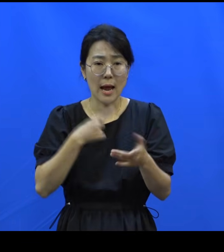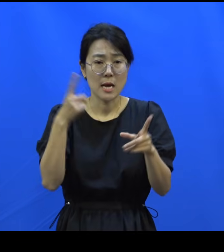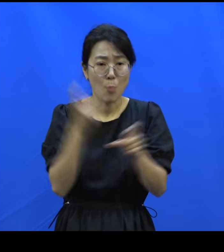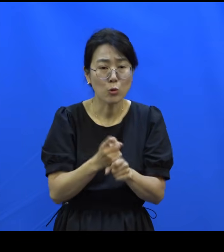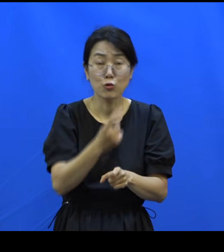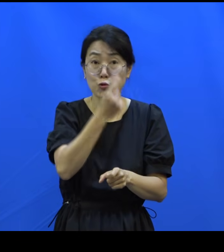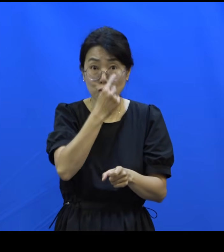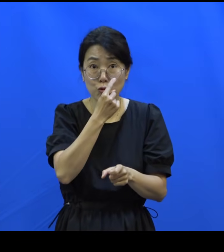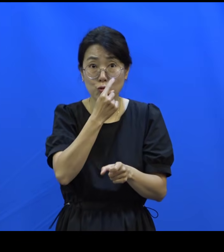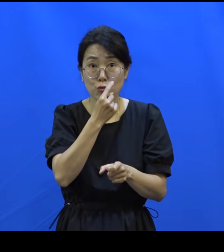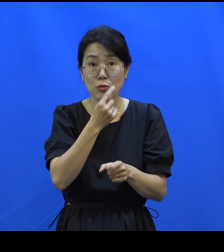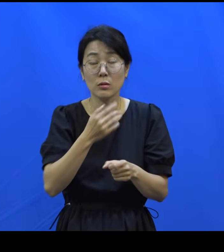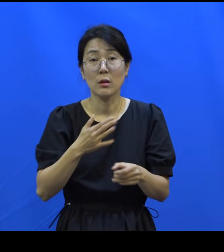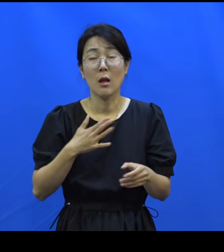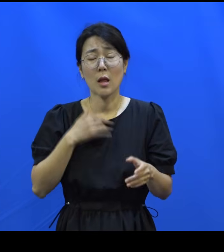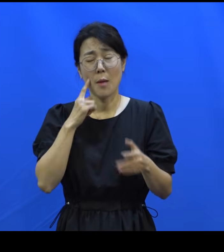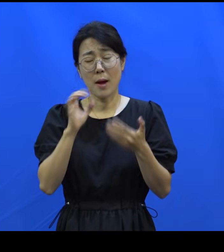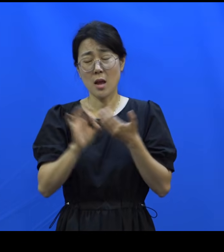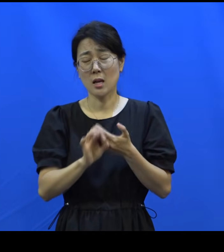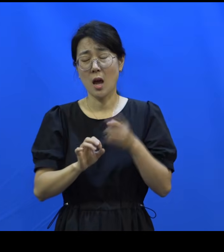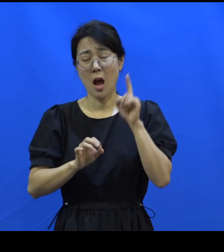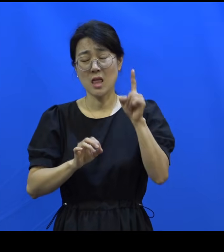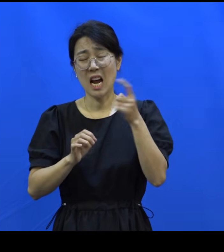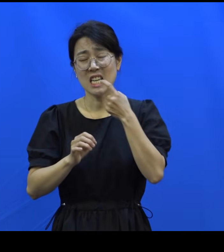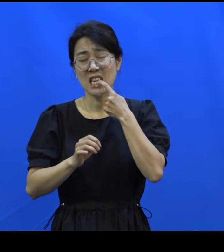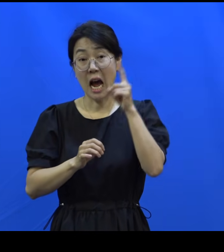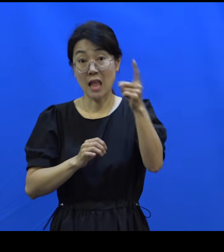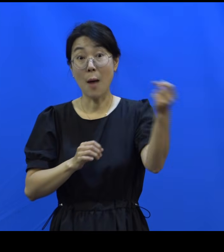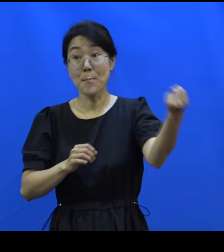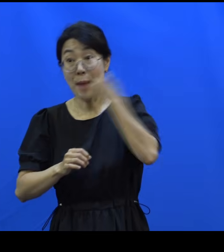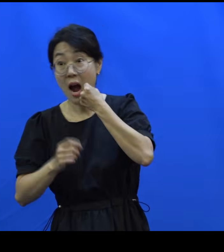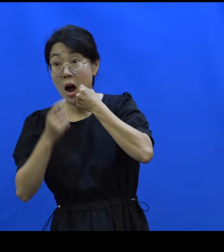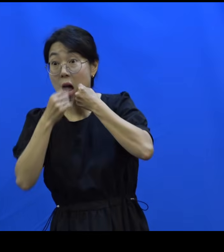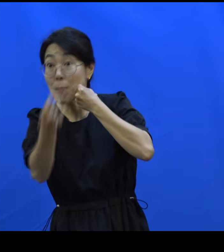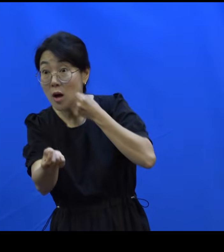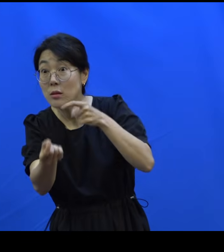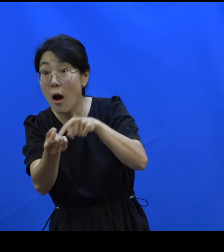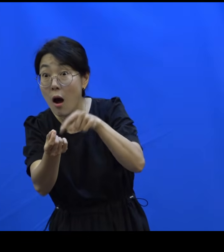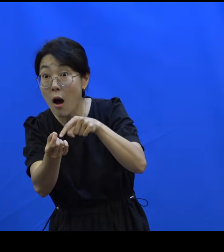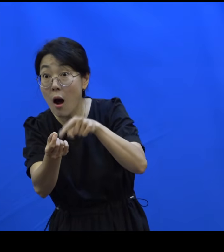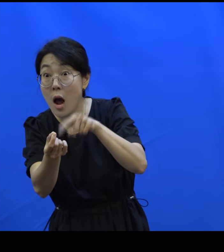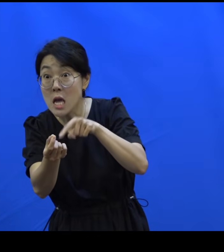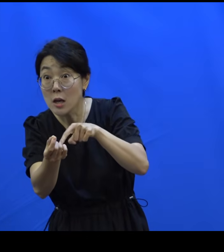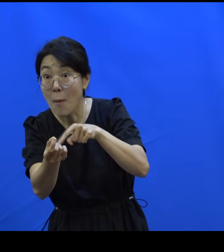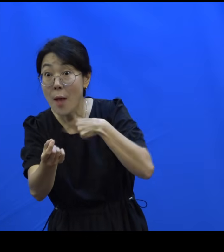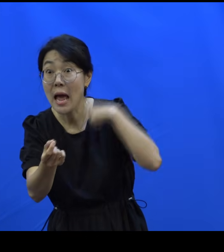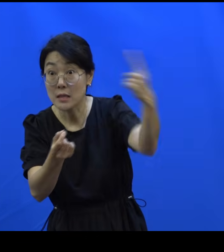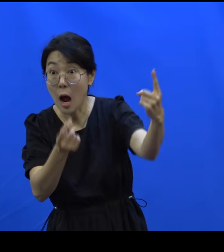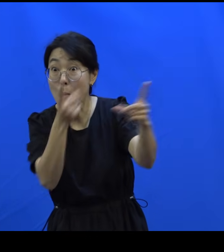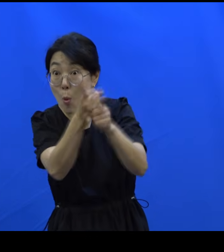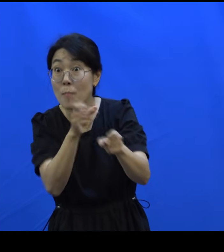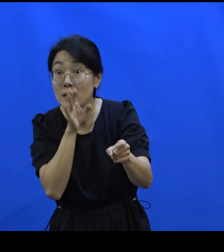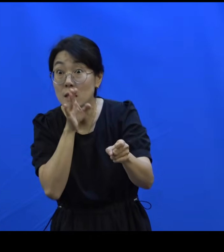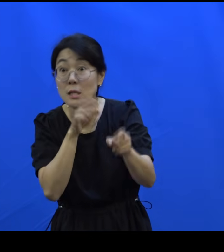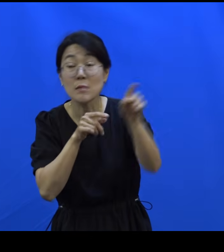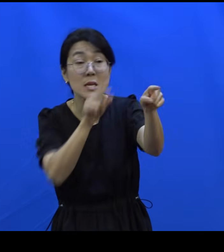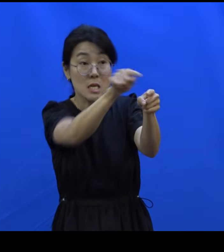여러분. 예를 들면 상대가 나를 쳐서 내 이를 하나 부러뜨렸어요. 그러면 상대의 그 이도 딱 하나 부러뜨리면 돼요.